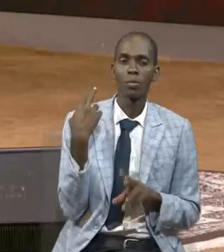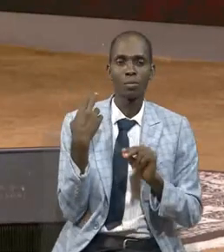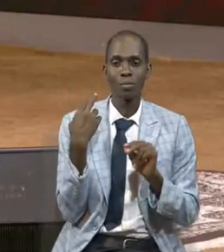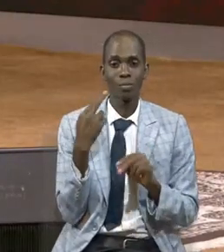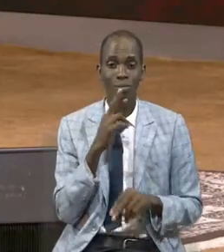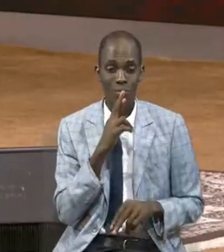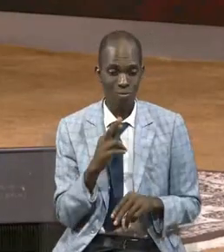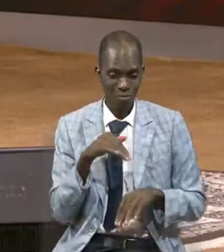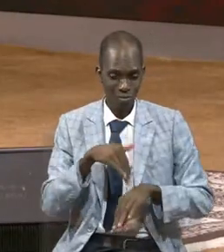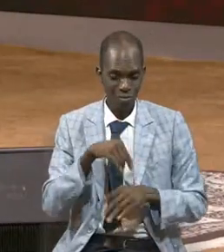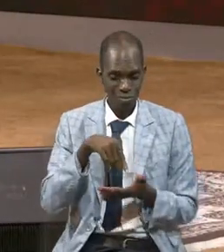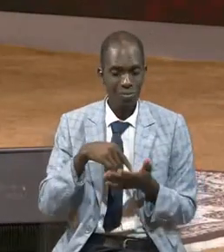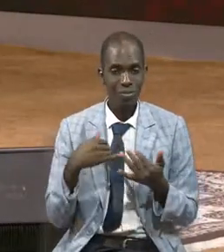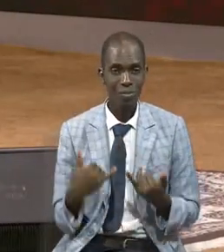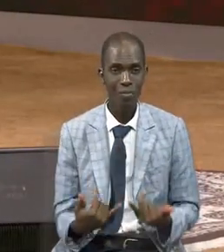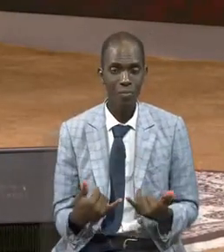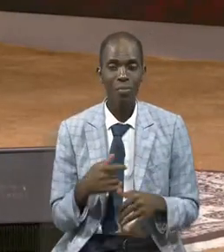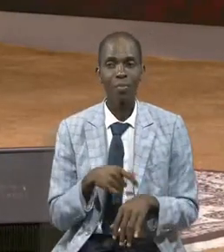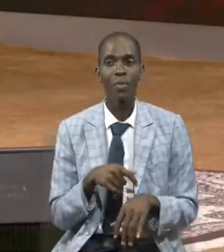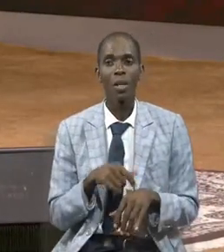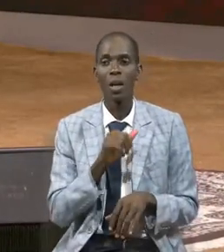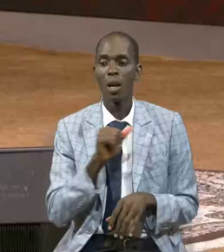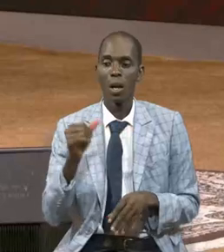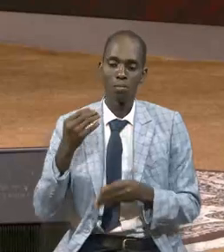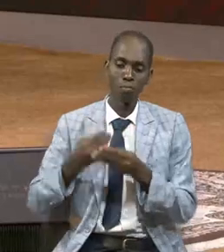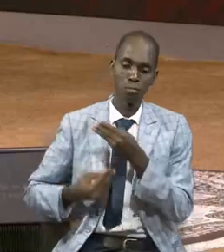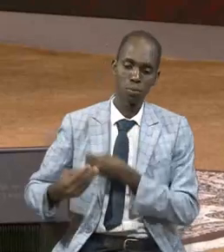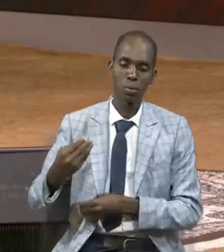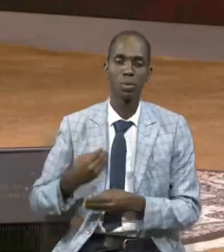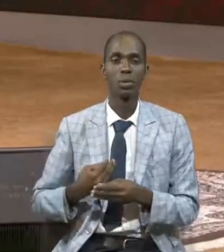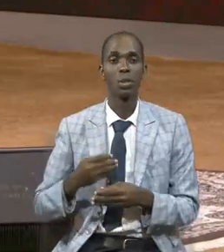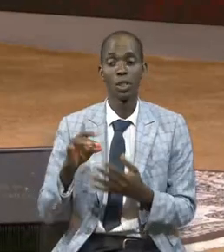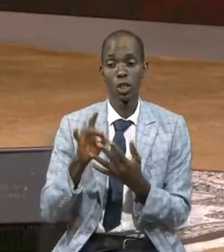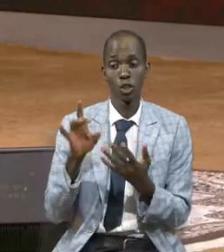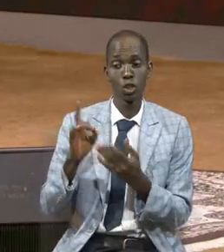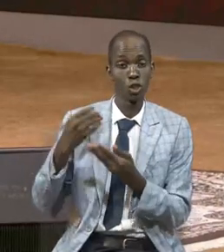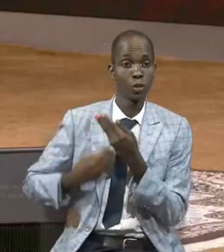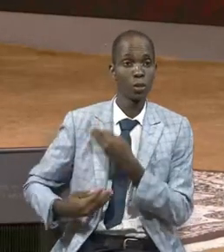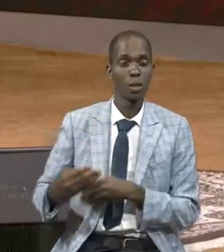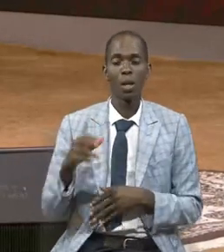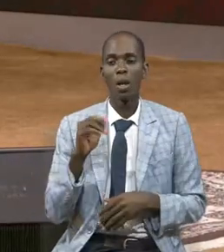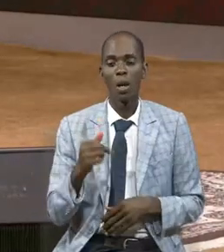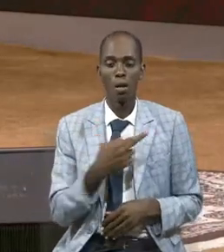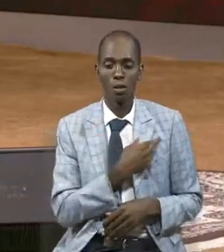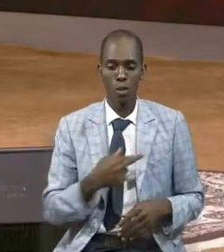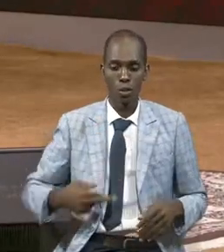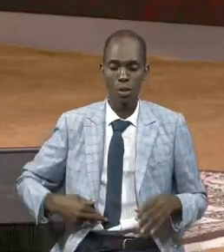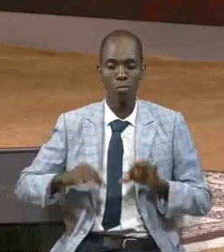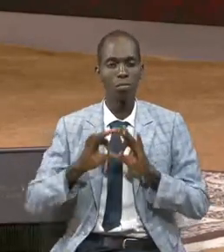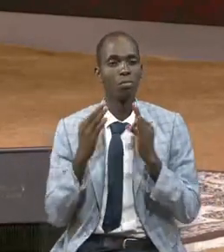Vous au contraire, vous n'êtes pas, vous étiez, en ce temps présent, vous êtes une race élue, un sacerdoce